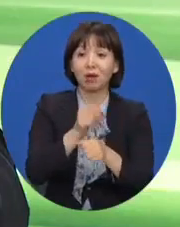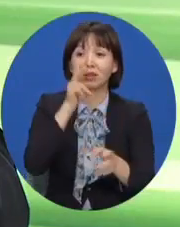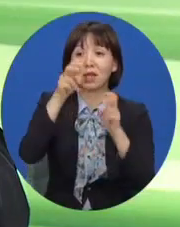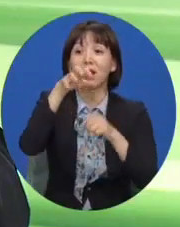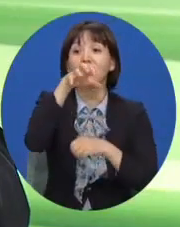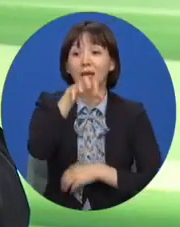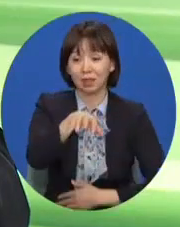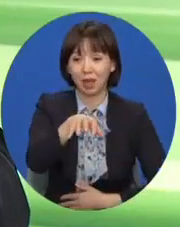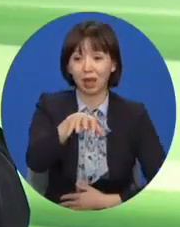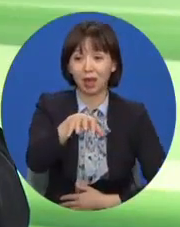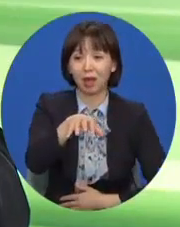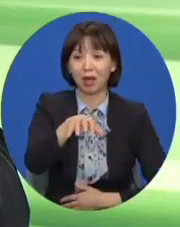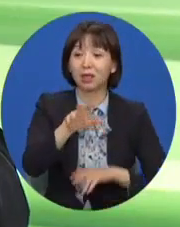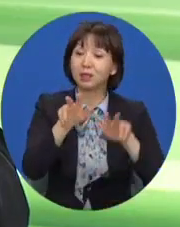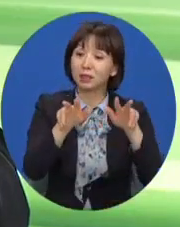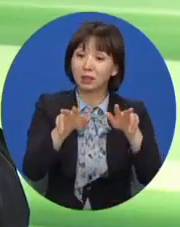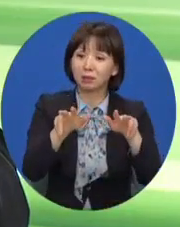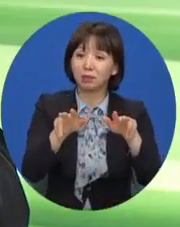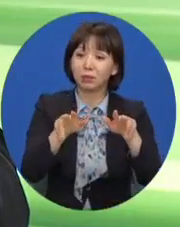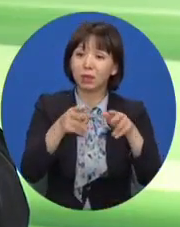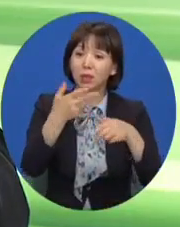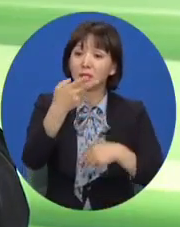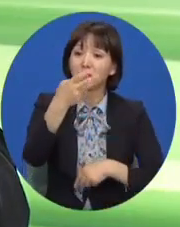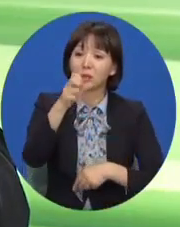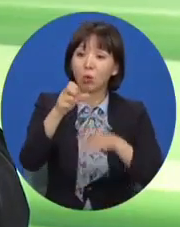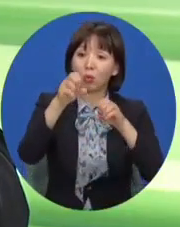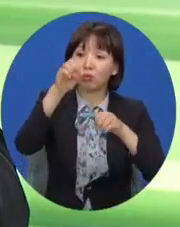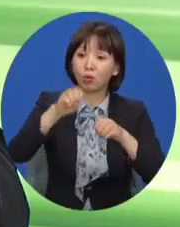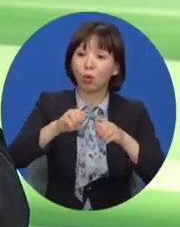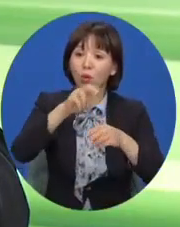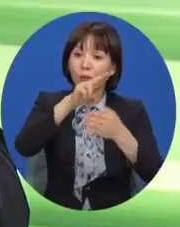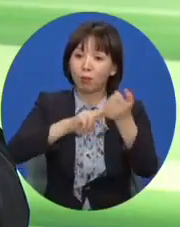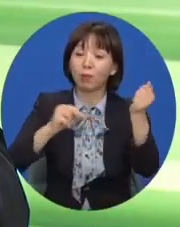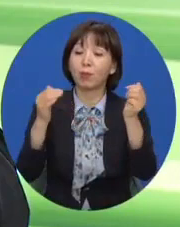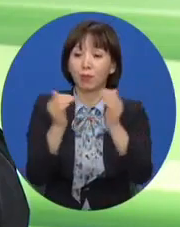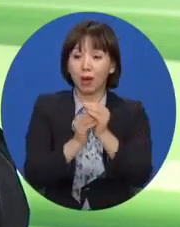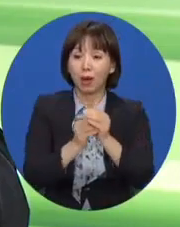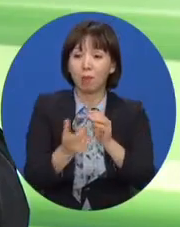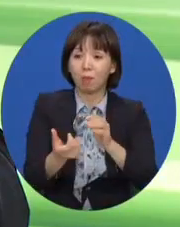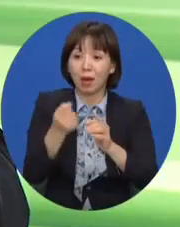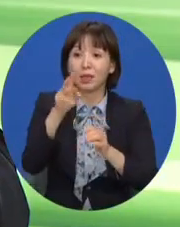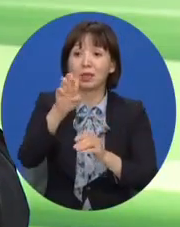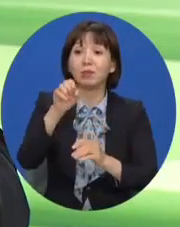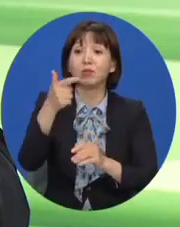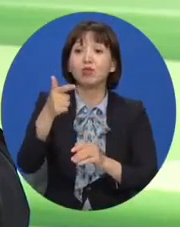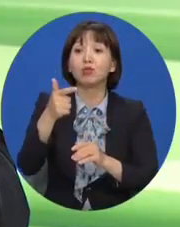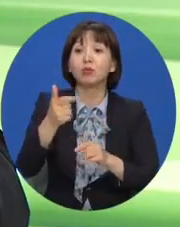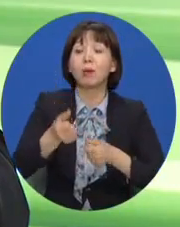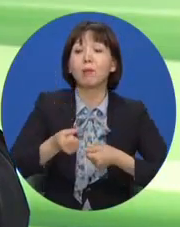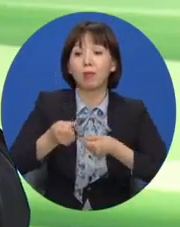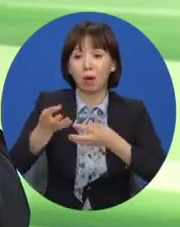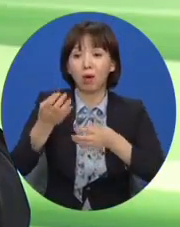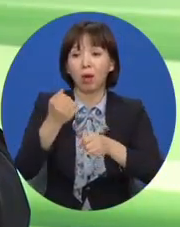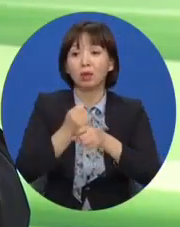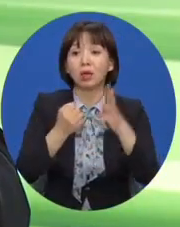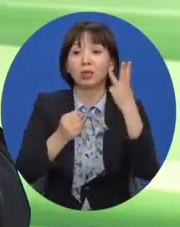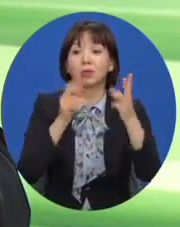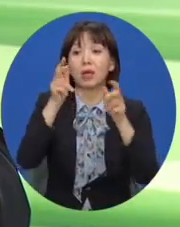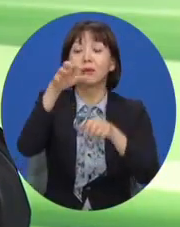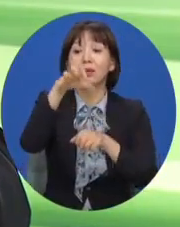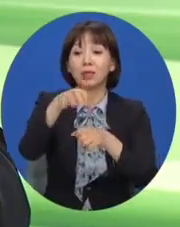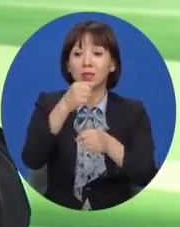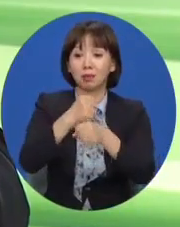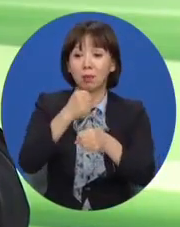제2산업단지에 지금 75%가 분양이 됐기 때문에 빨리 36만 평 정도 제3산업단지를